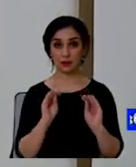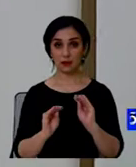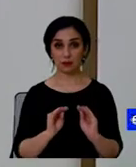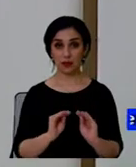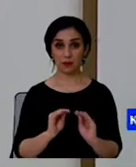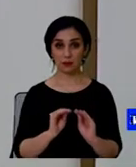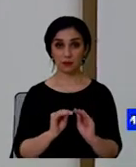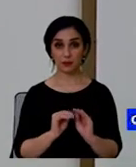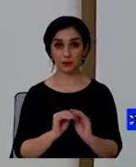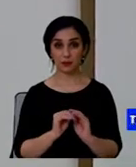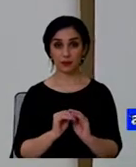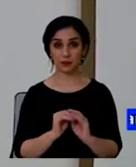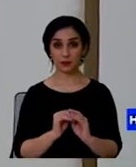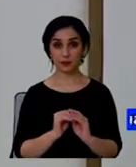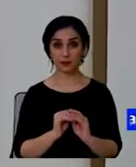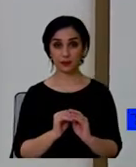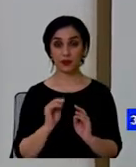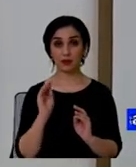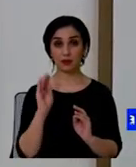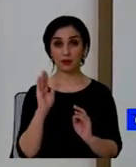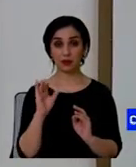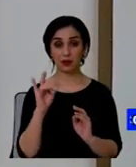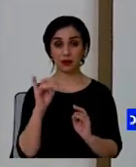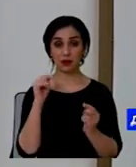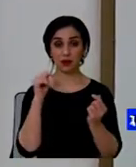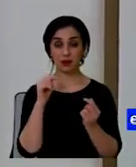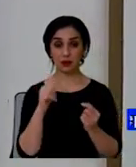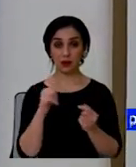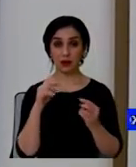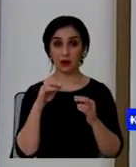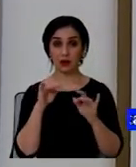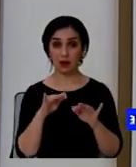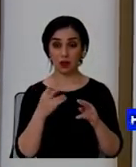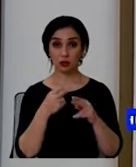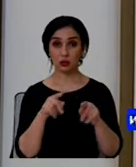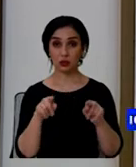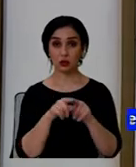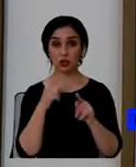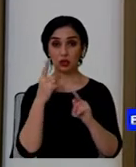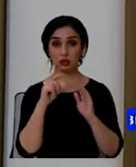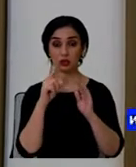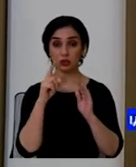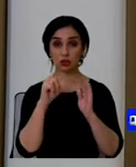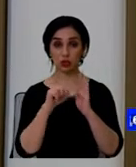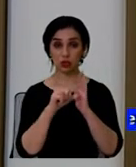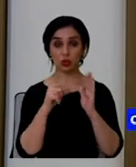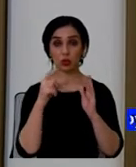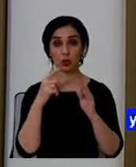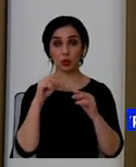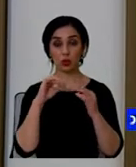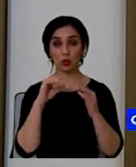Подставляем в реакцию, и, соответственно, получается 1,6 умножить на 10